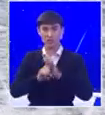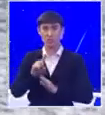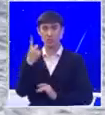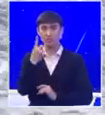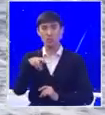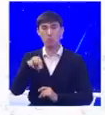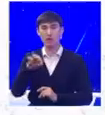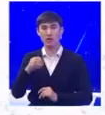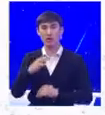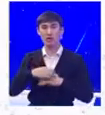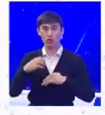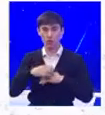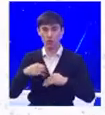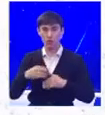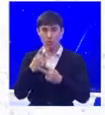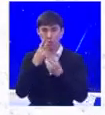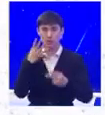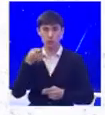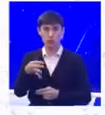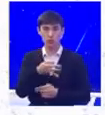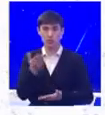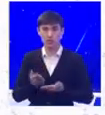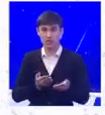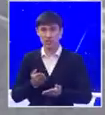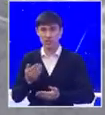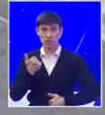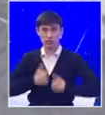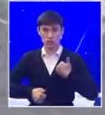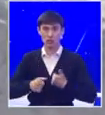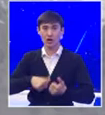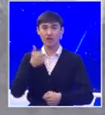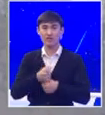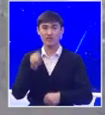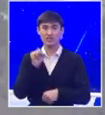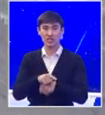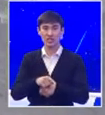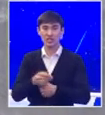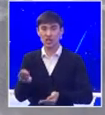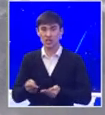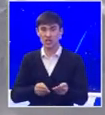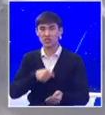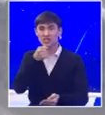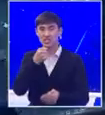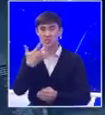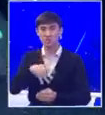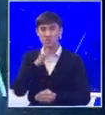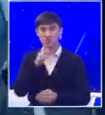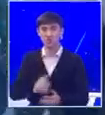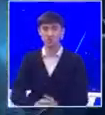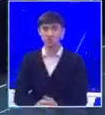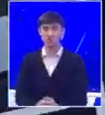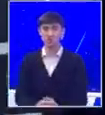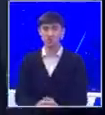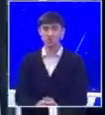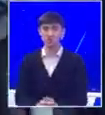марта в кокшетау представить алматинская область от лыжных забегах достойно главная задача для лыжников старше 50 лет